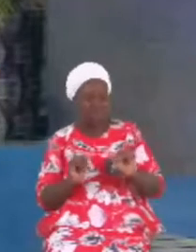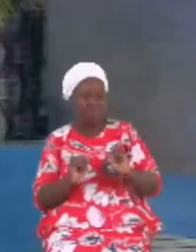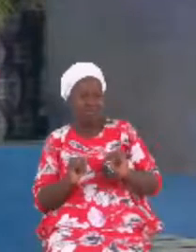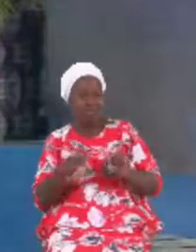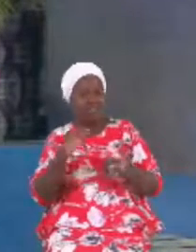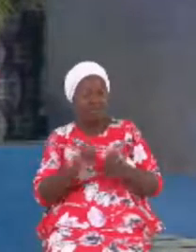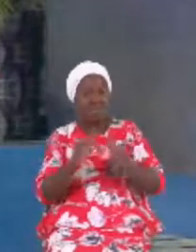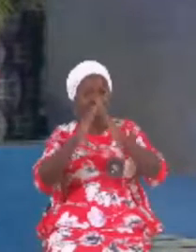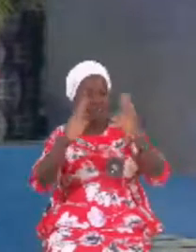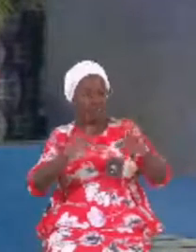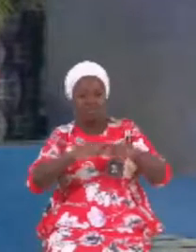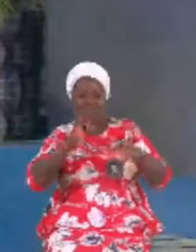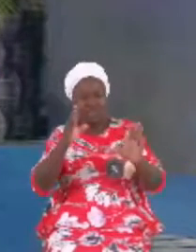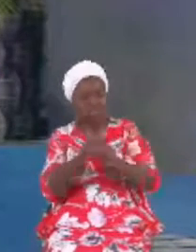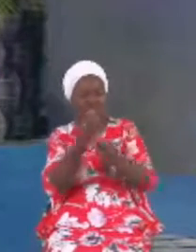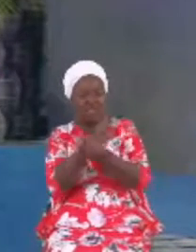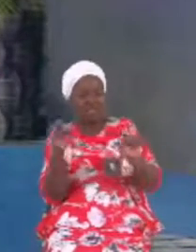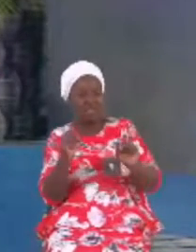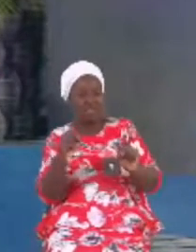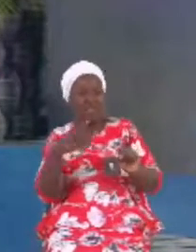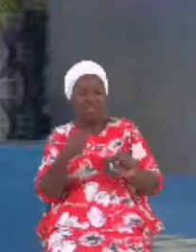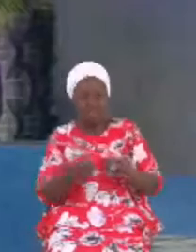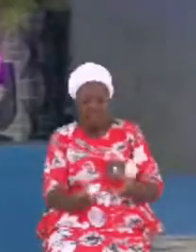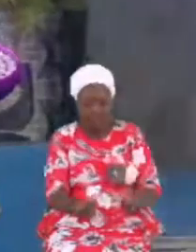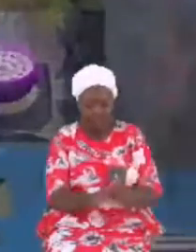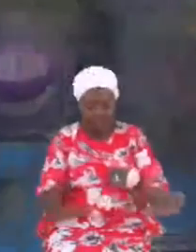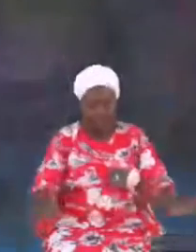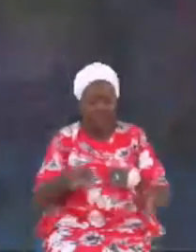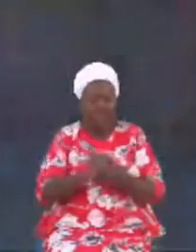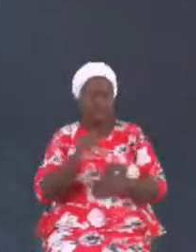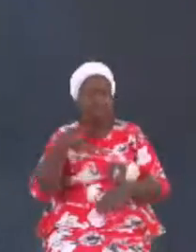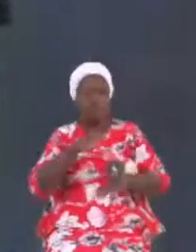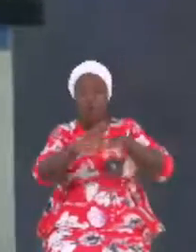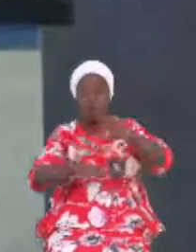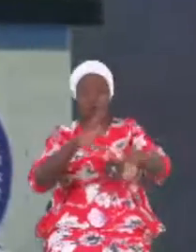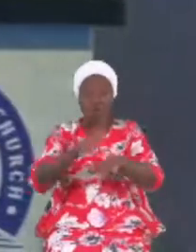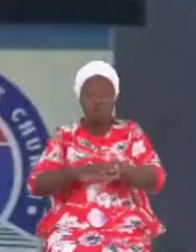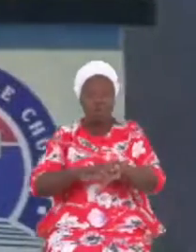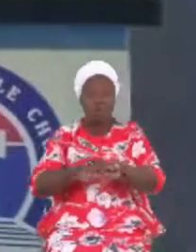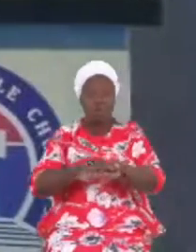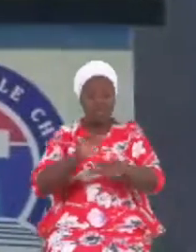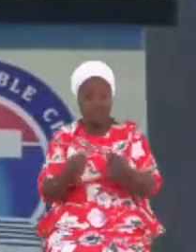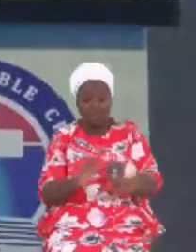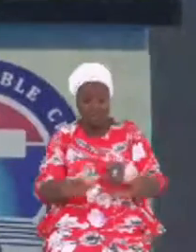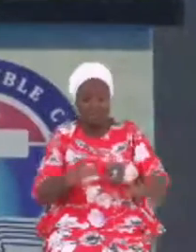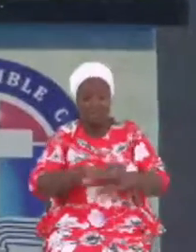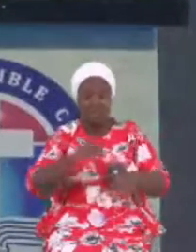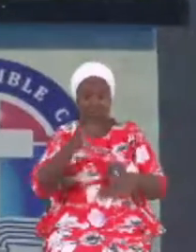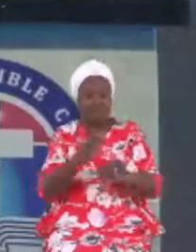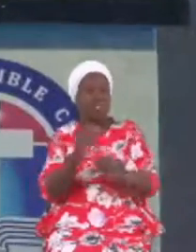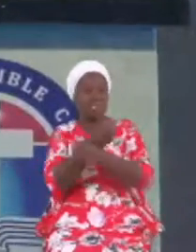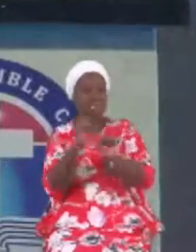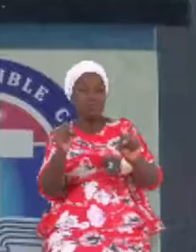La maison, c'est la terre sur laquelle nous marchons. Cette terre n'est